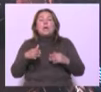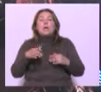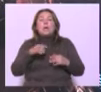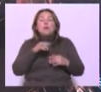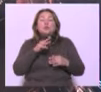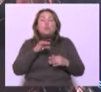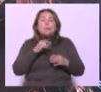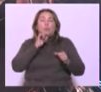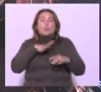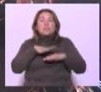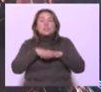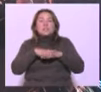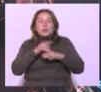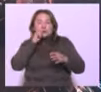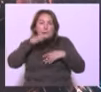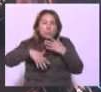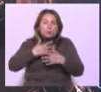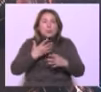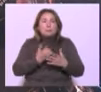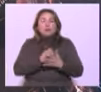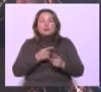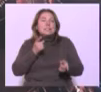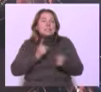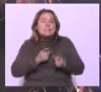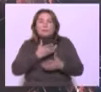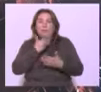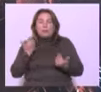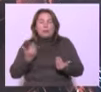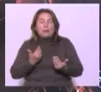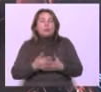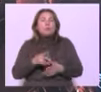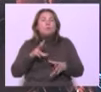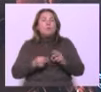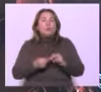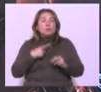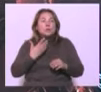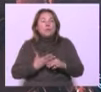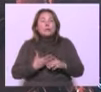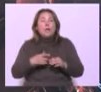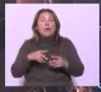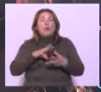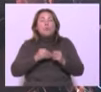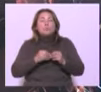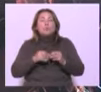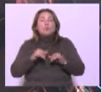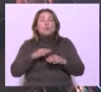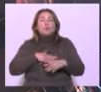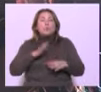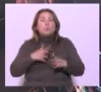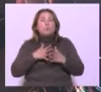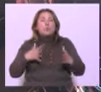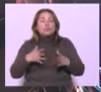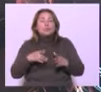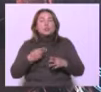рыболовных сетях и погибнуть не соответствует действительности также представитель рыбаков отмечает что количество мёртвых тюлений может быть значительно